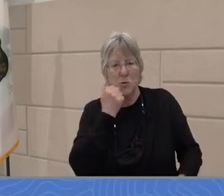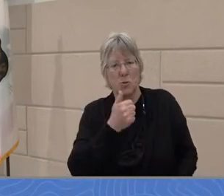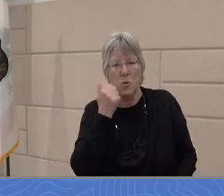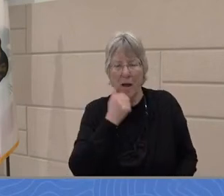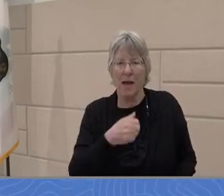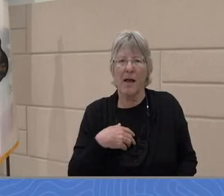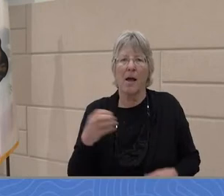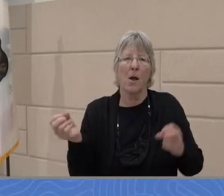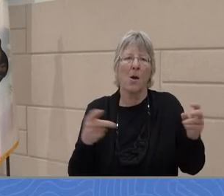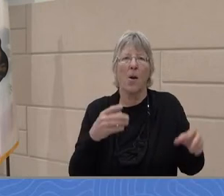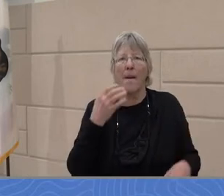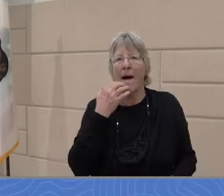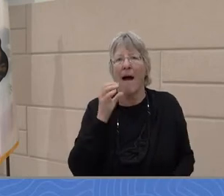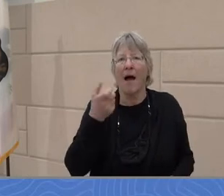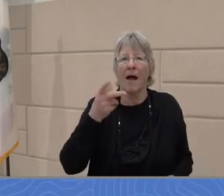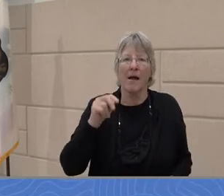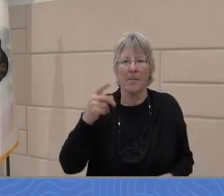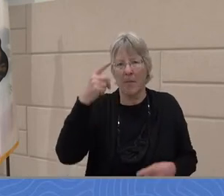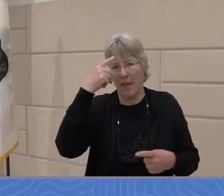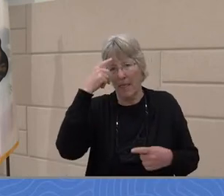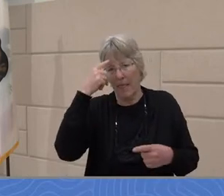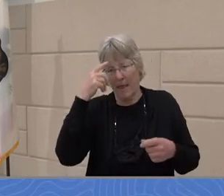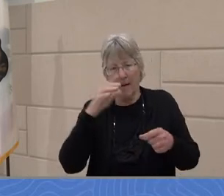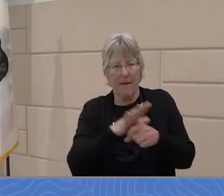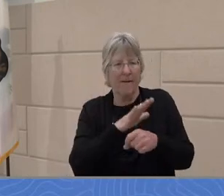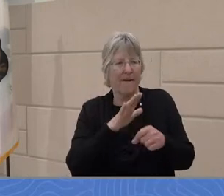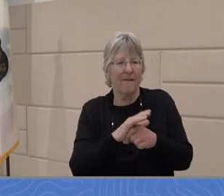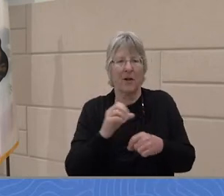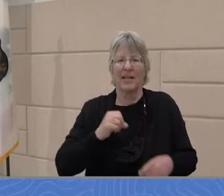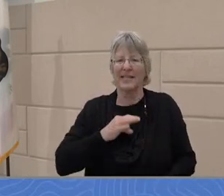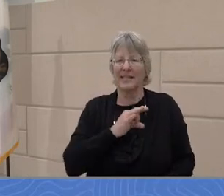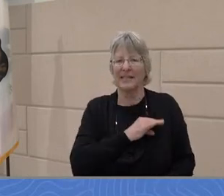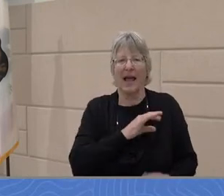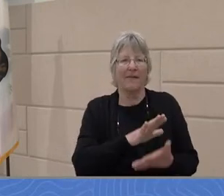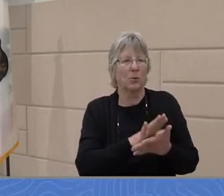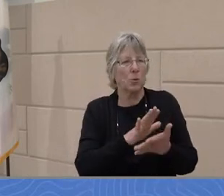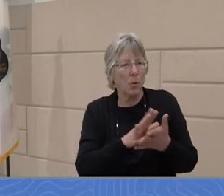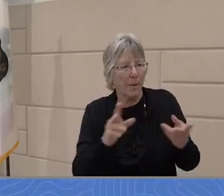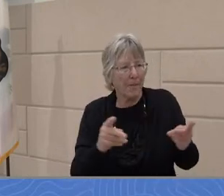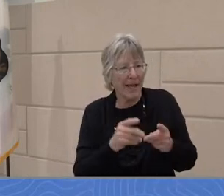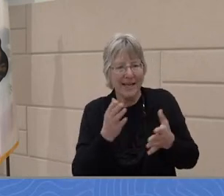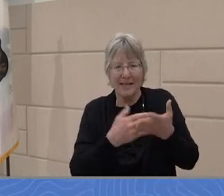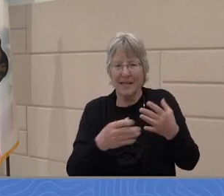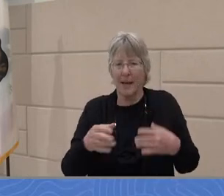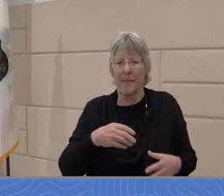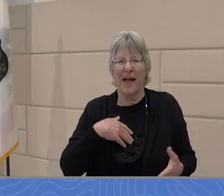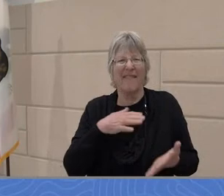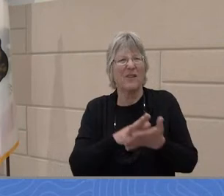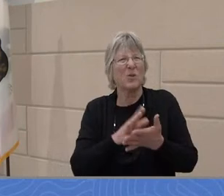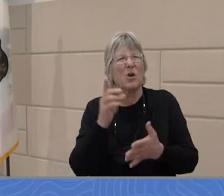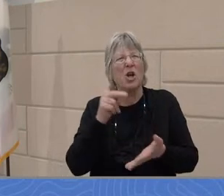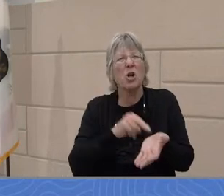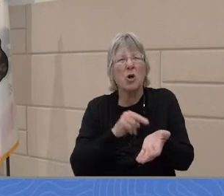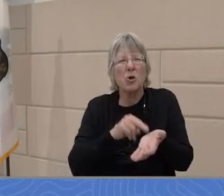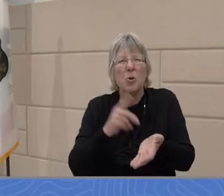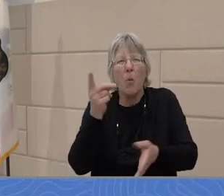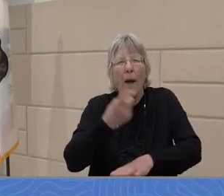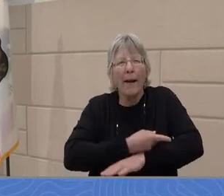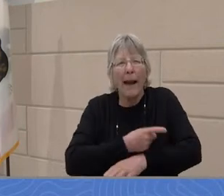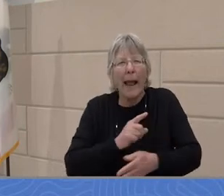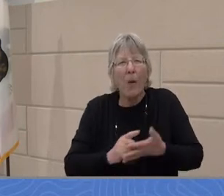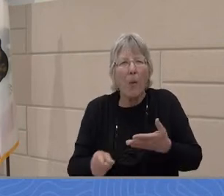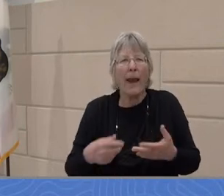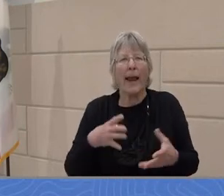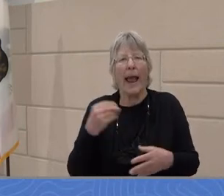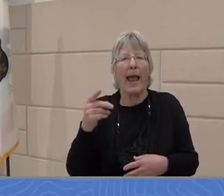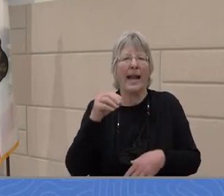ដើម្បីជួយសិស្សក្នុងឋានៈឲ្យបានច្រើនដើម្បីធ្វើយ៉ាងណាឲ្យសាលានឹងមាន nurse គិ